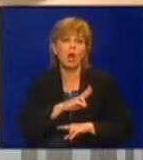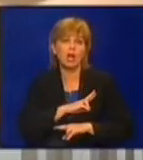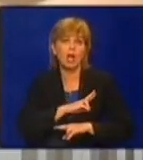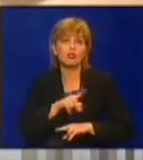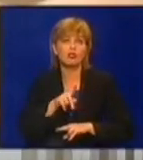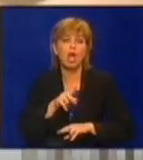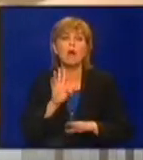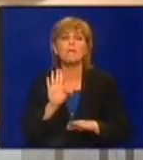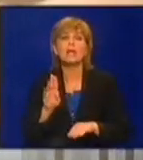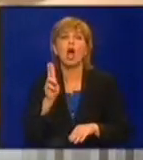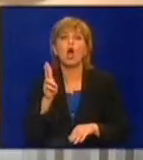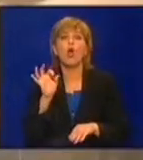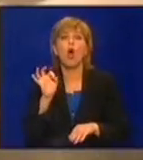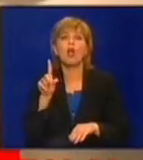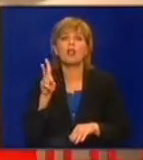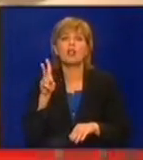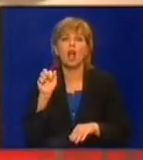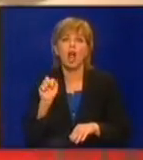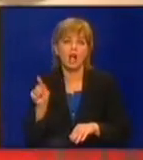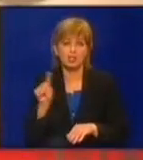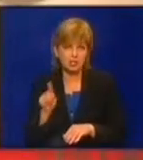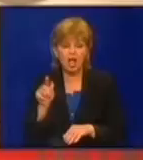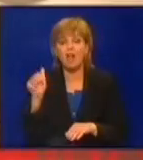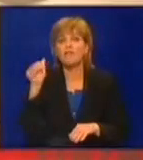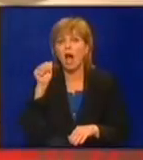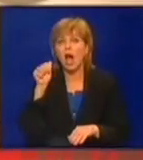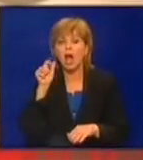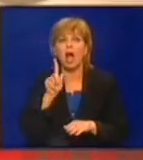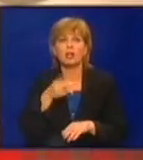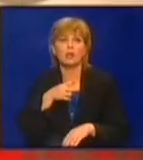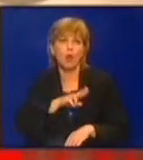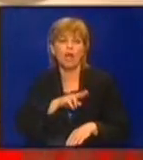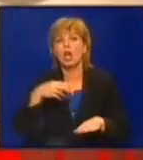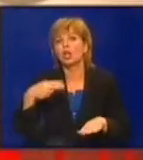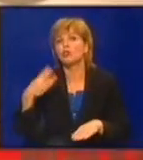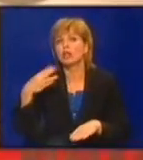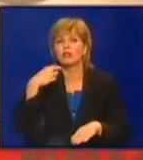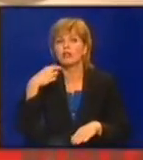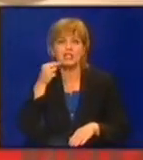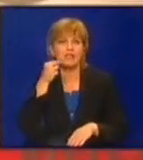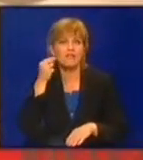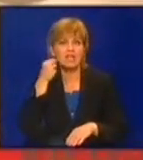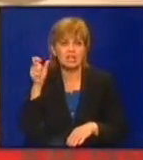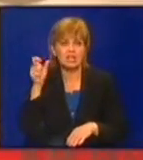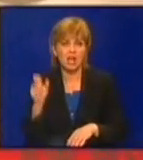pie kolkas, tad mums, diemžēl, vakardien ir arī gājis bojā 24 gadus vecs vīrietis,